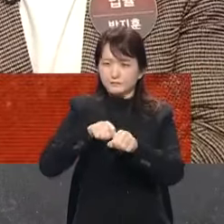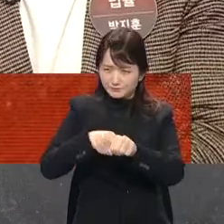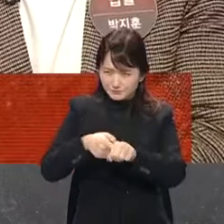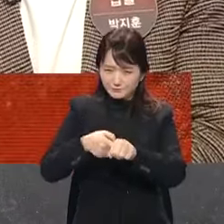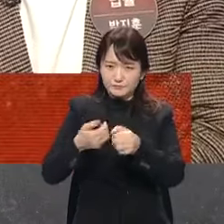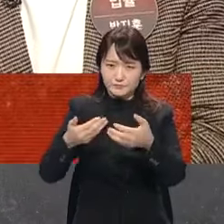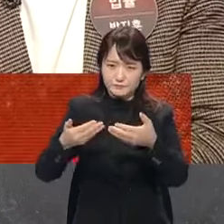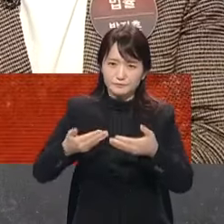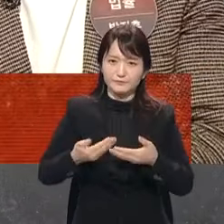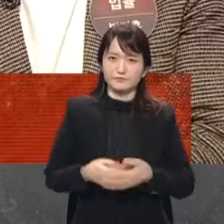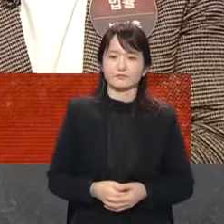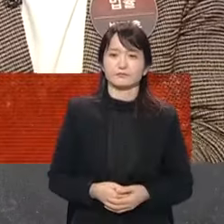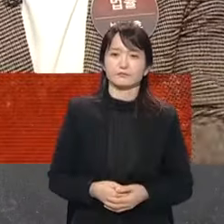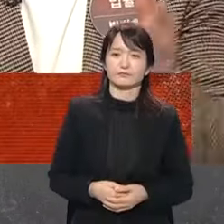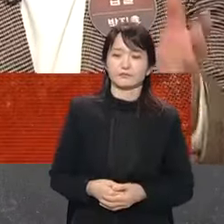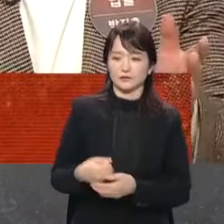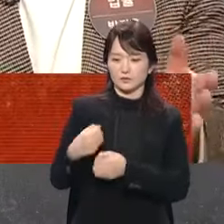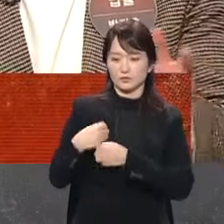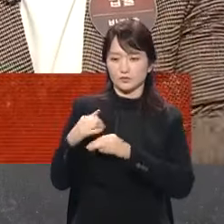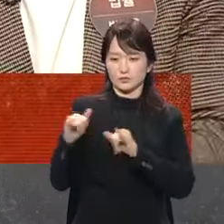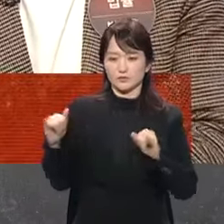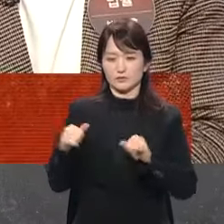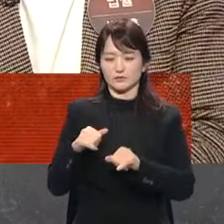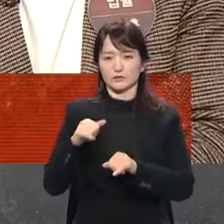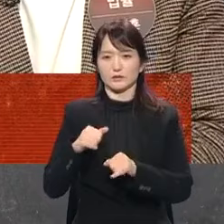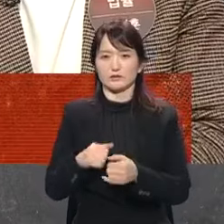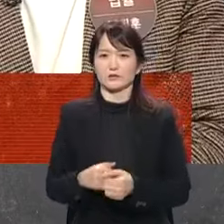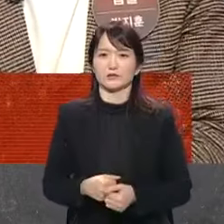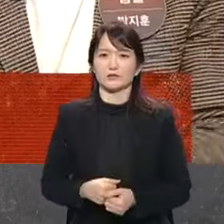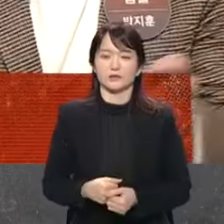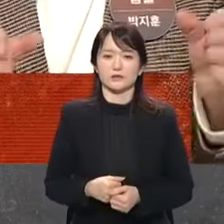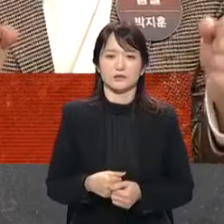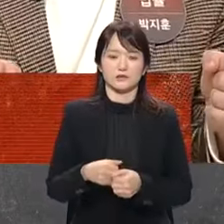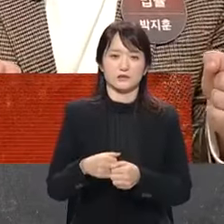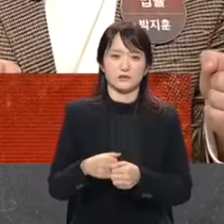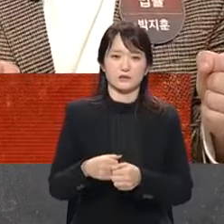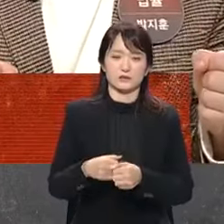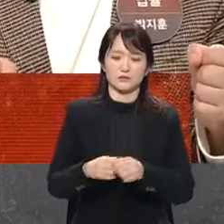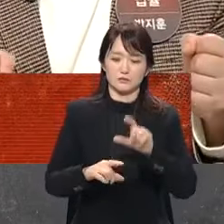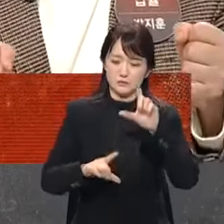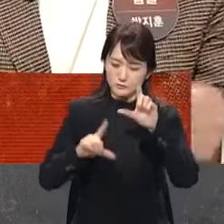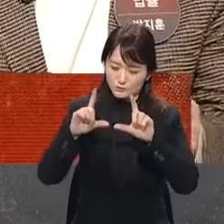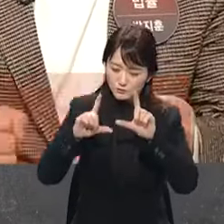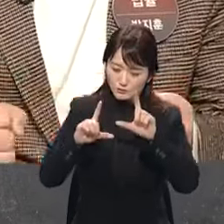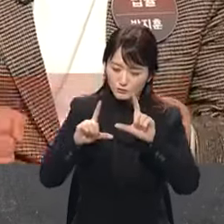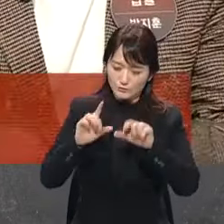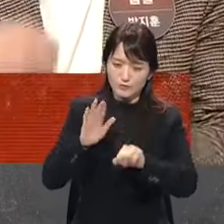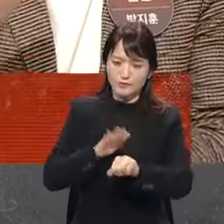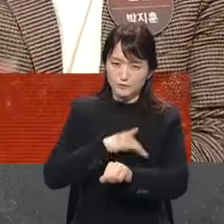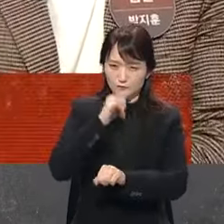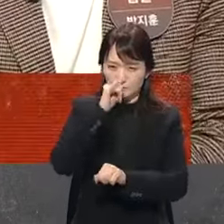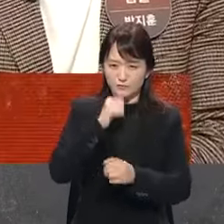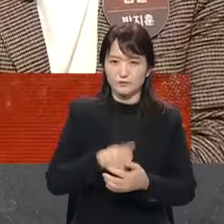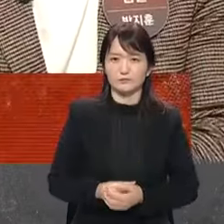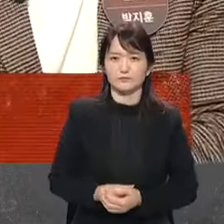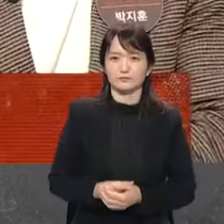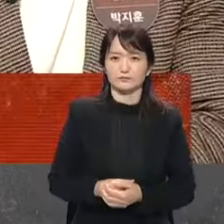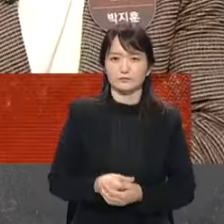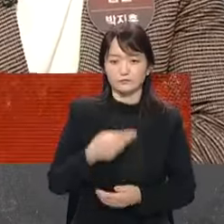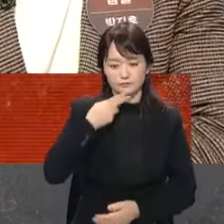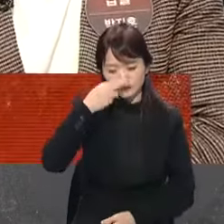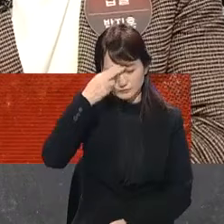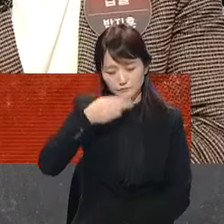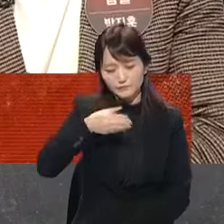있습니다 품미 유지 위반 뭐 의무 위반 이걸로 지금 봐 가지고이 음주도 되게 많이 했고요 사람을 다치다